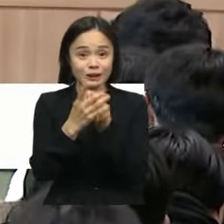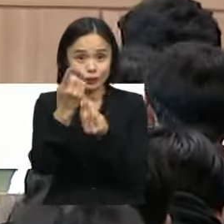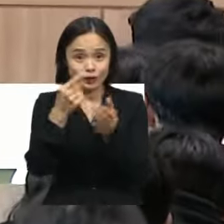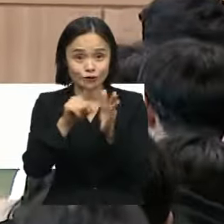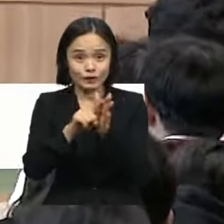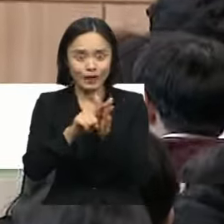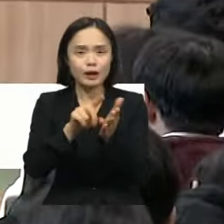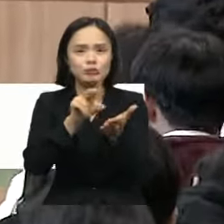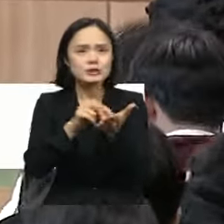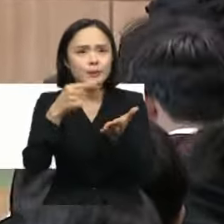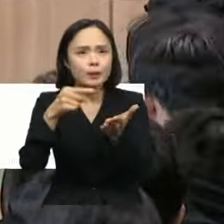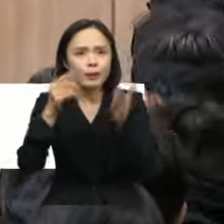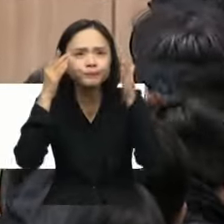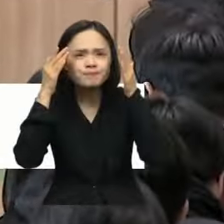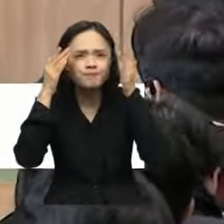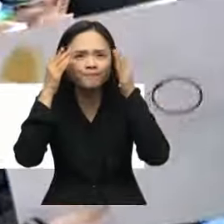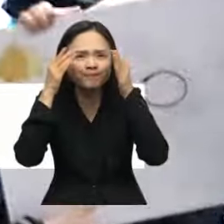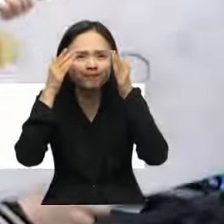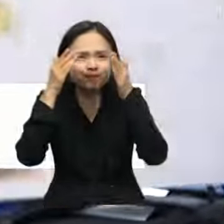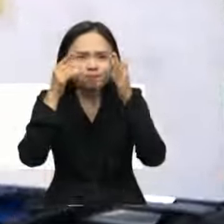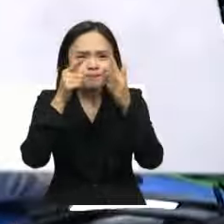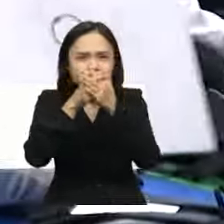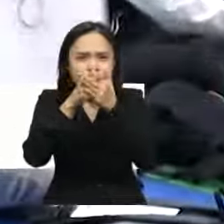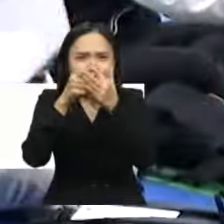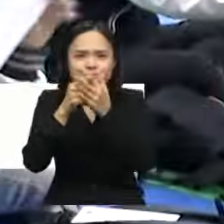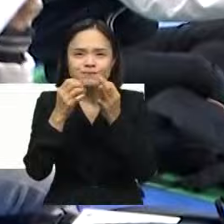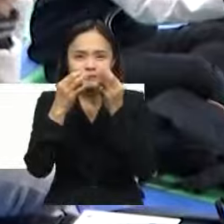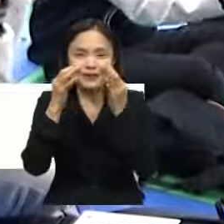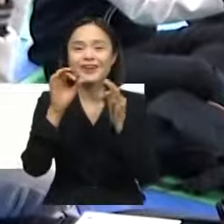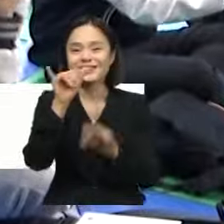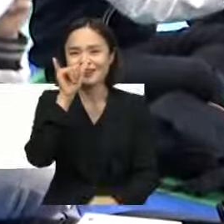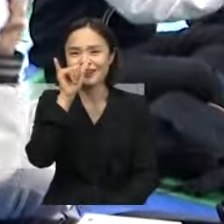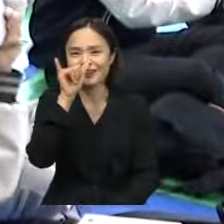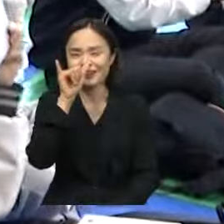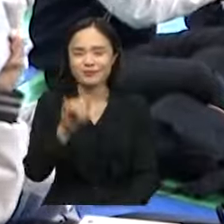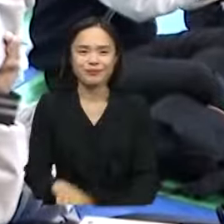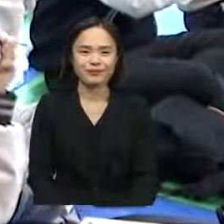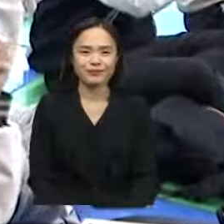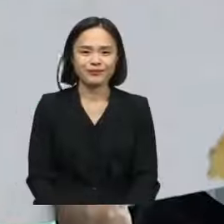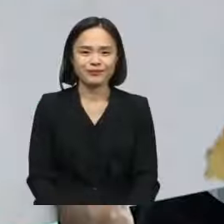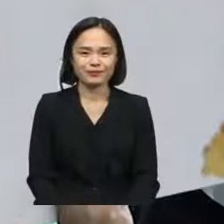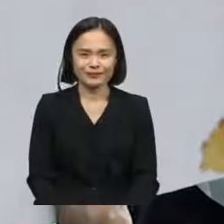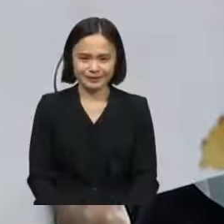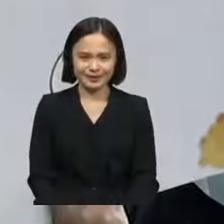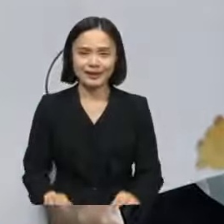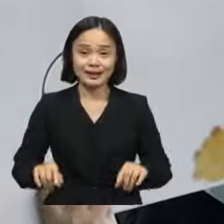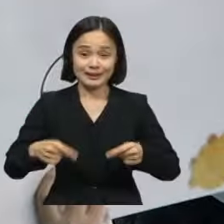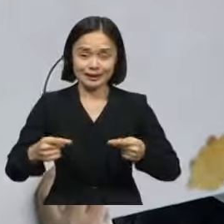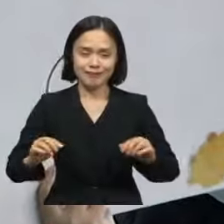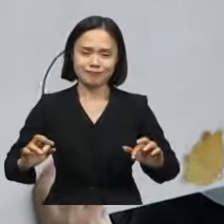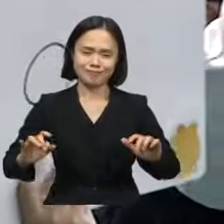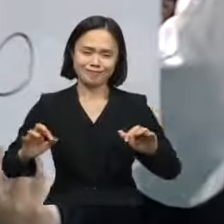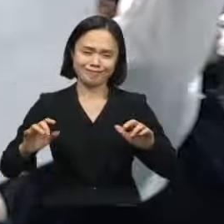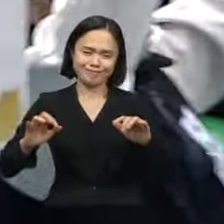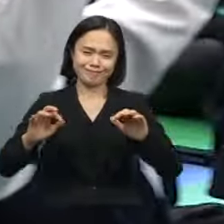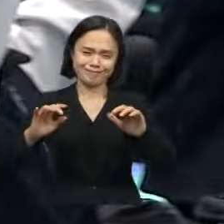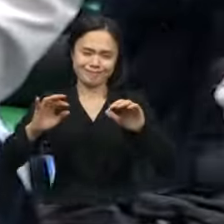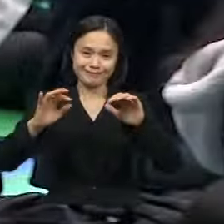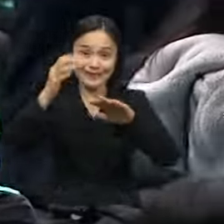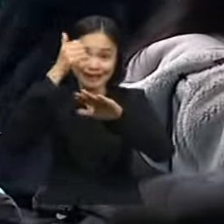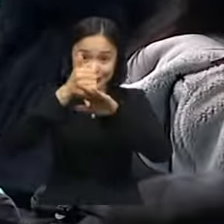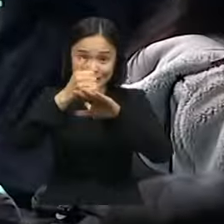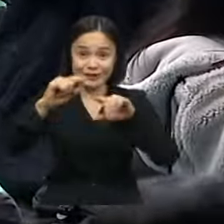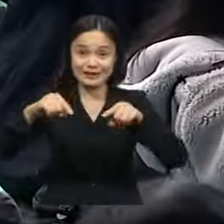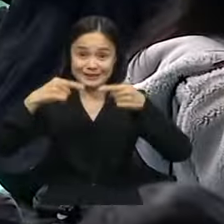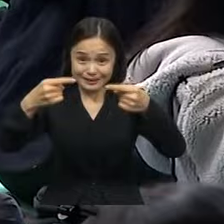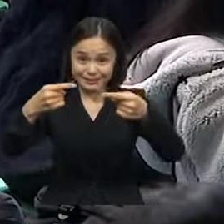귀를 기울이며 풀어갑니다. 예선 OX 퀴즈를 거쳐 결선에 진출한 참가자들이 골든벨을 울리기 위해